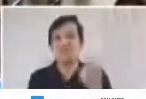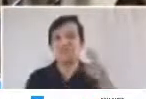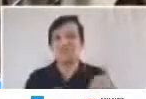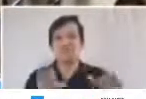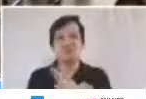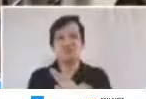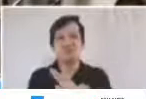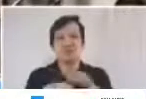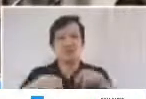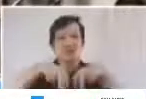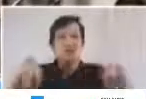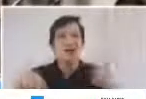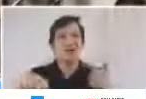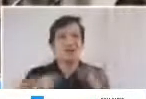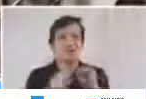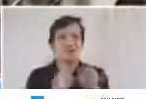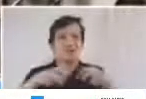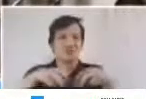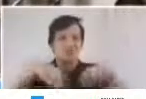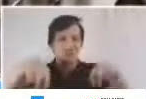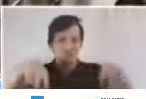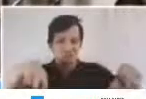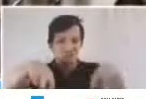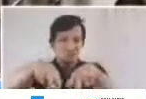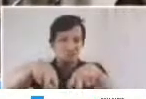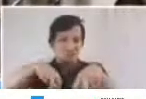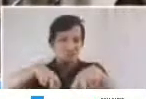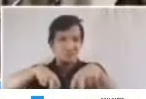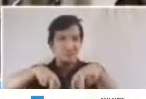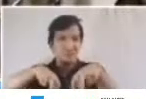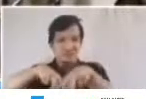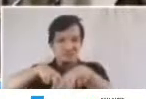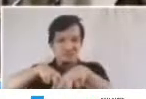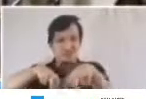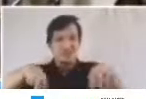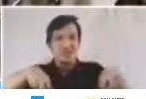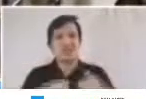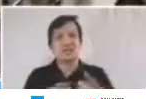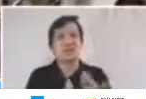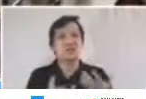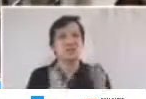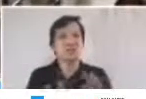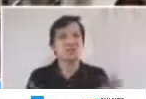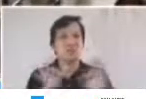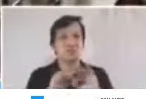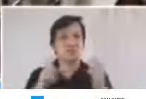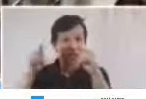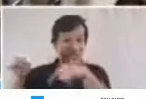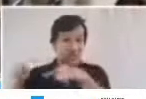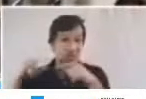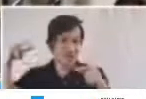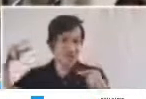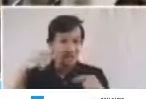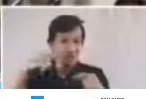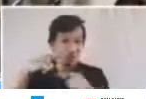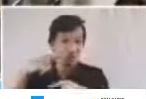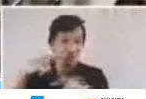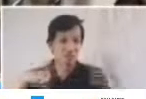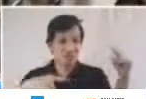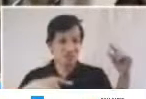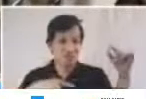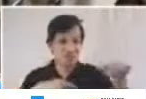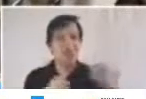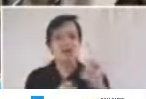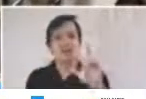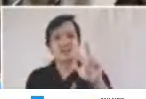or shaving para sa mga lalaki, hindi pa po kasama, sir. What we want sana is for